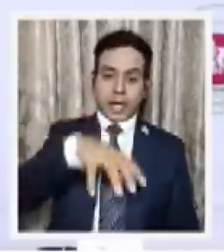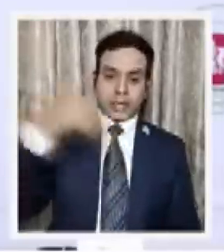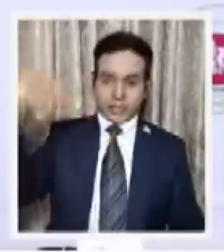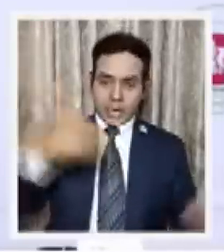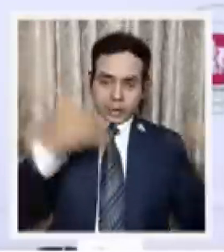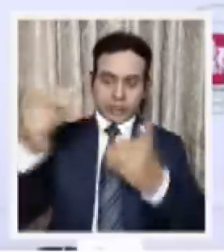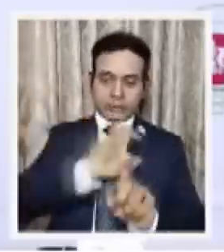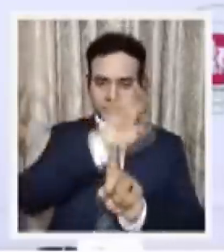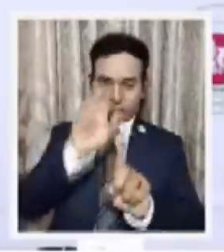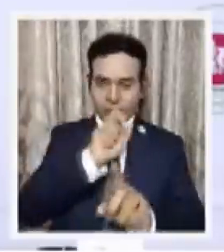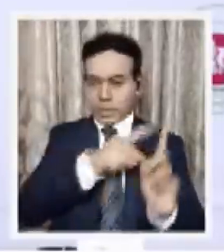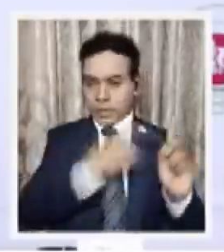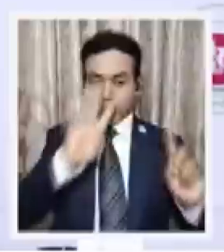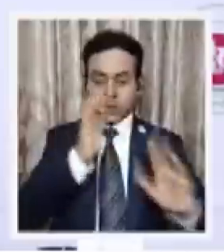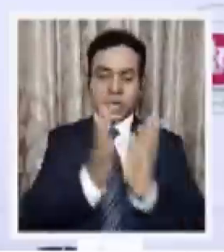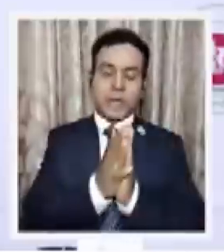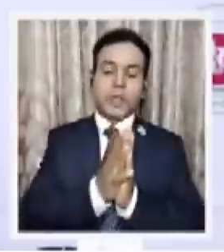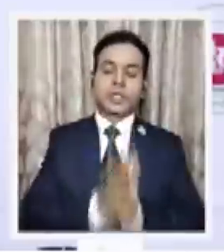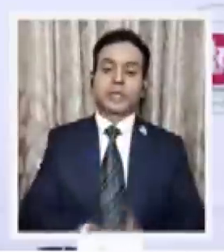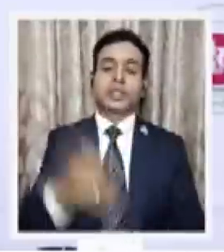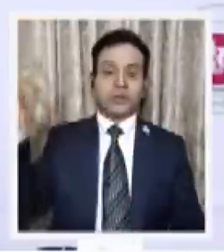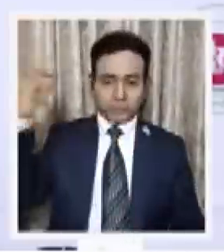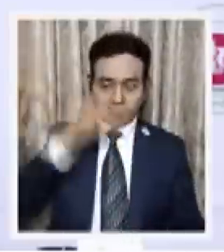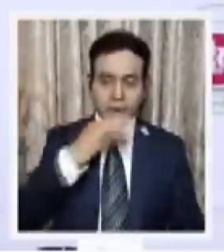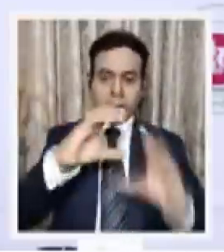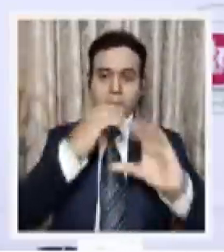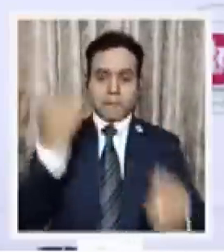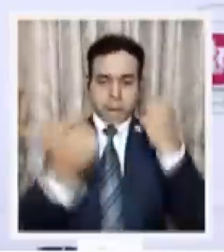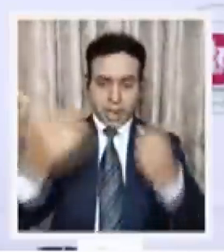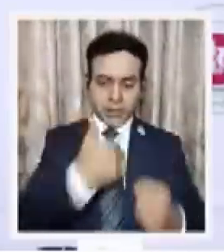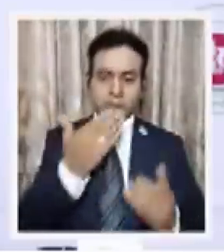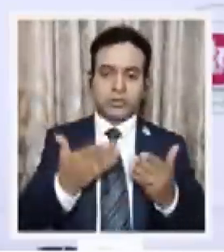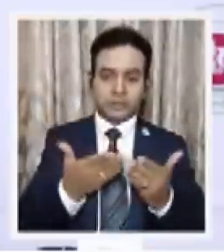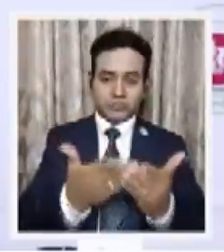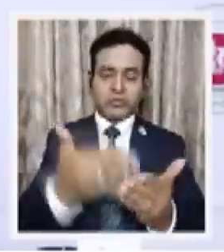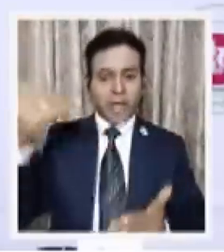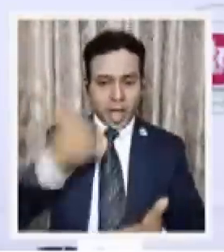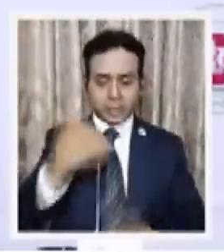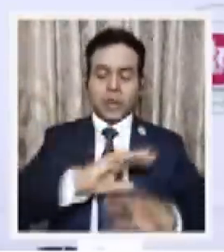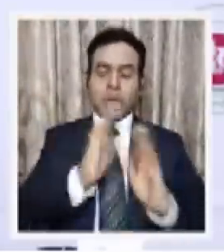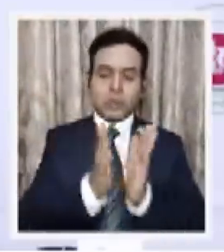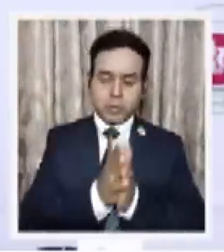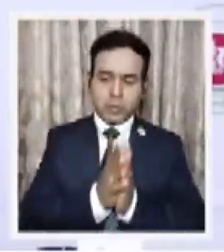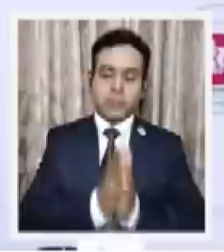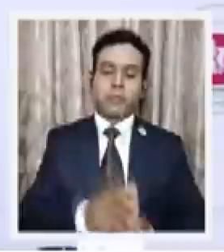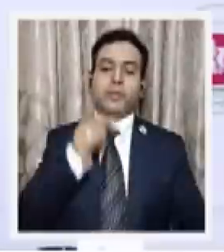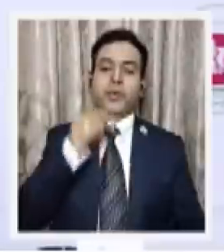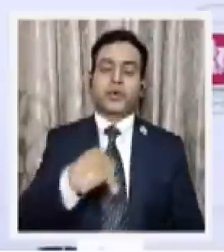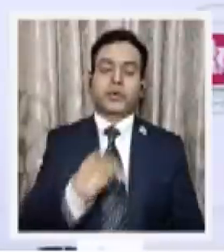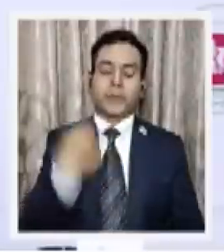পর্যন্ত স্ক্রিনিং করা হয়েছে সকল আন্তর্জাতিক বিমানবন্দর, স্থলবন্দর, সমুদ্র বন্দর এবং ক্যান্টনমেন্ট রেল স্টেশন